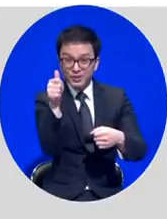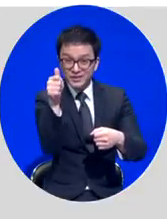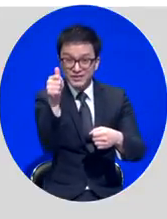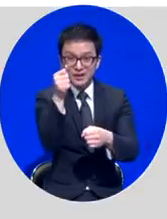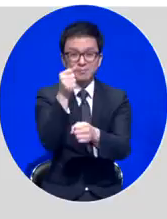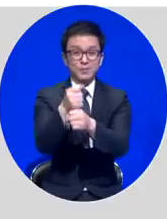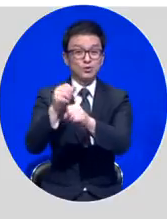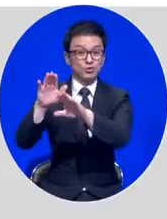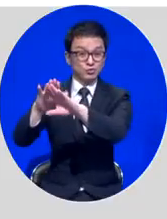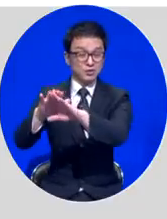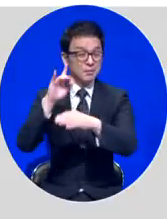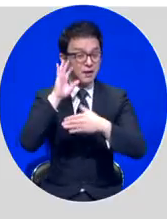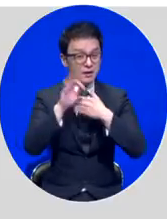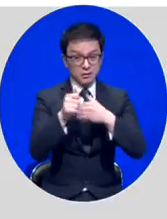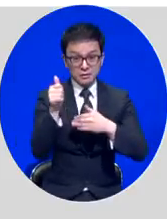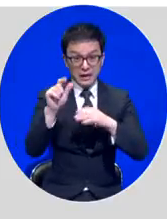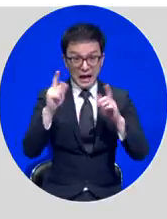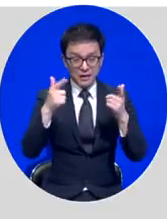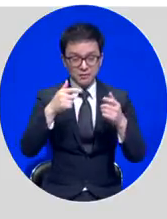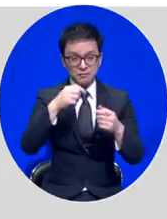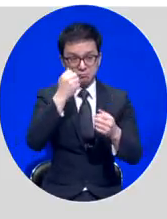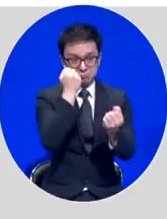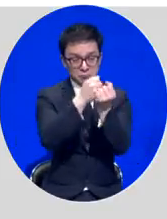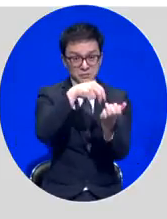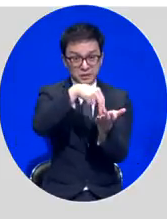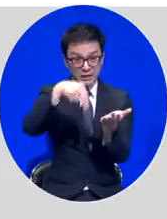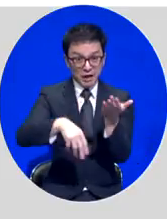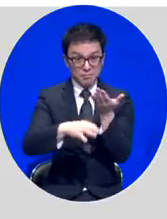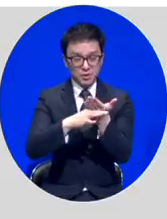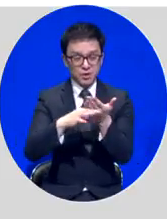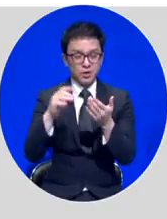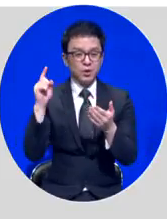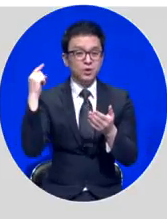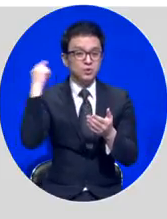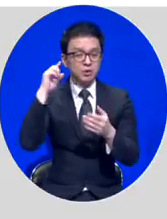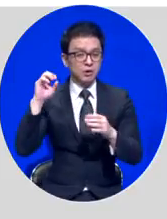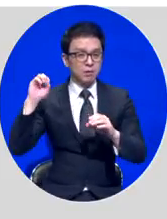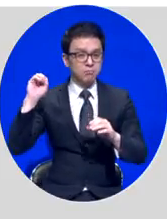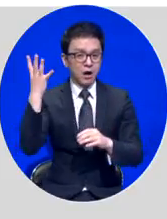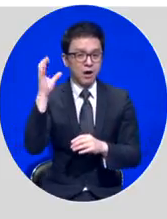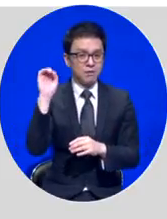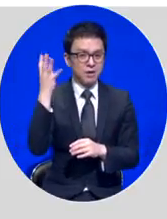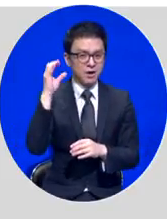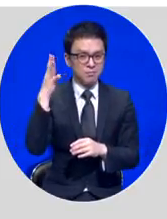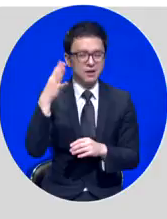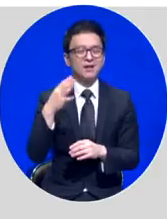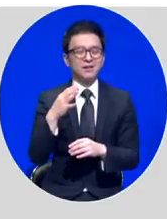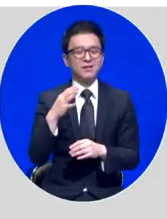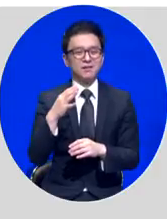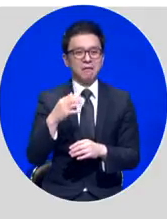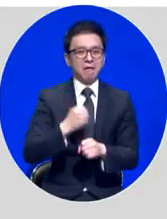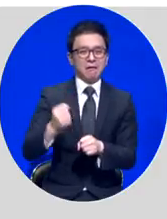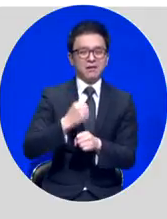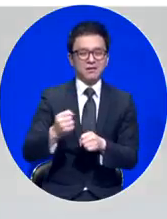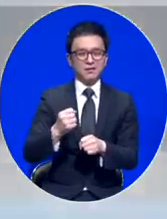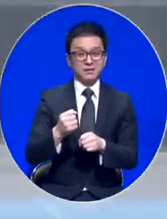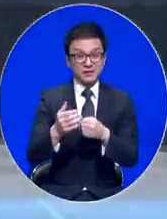하는 시스템입니다. 운전기사가 차량 뒤편까지 이동해 남겨진 아이가 없는지 점검할 수 있습니다.